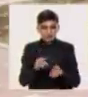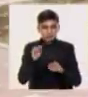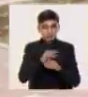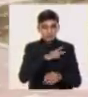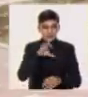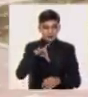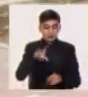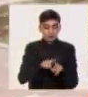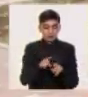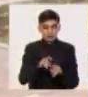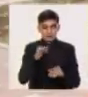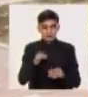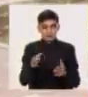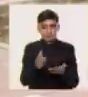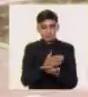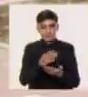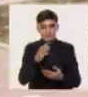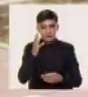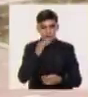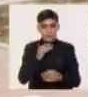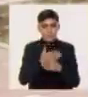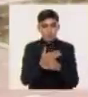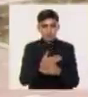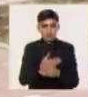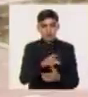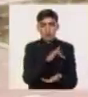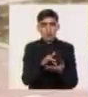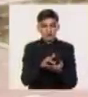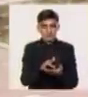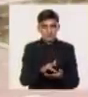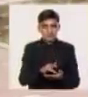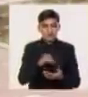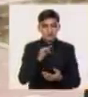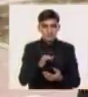вышел с инициативой, то есть оказать помощь городу, то